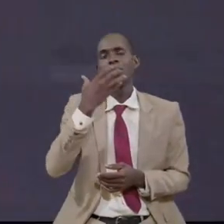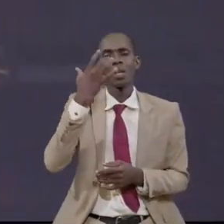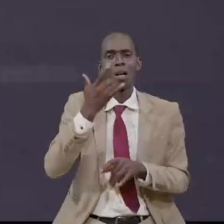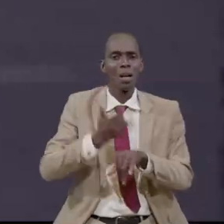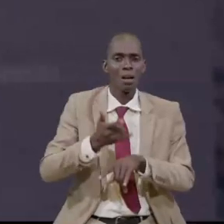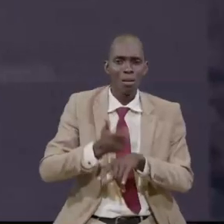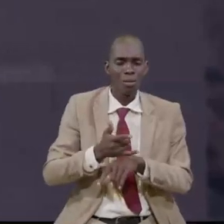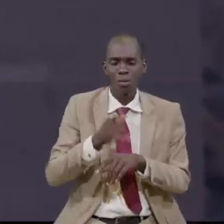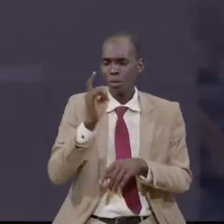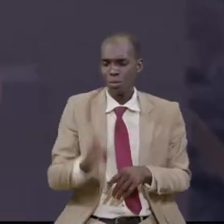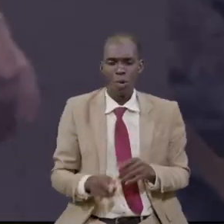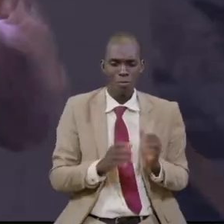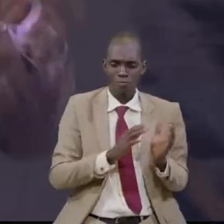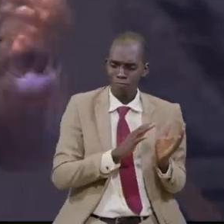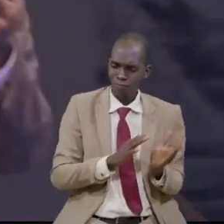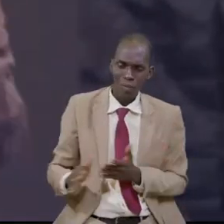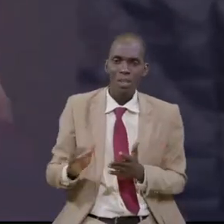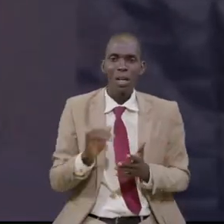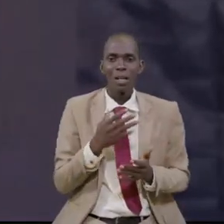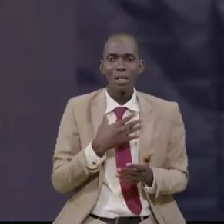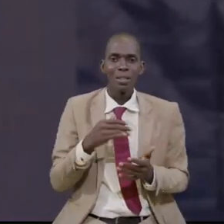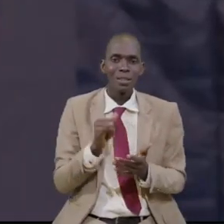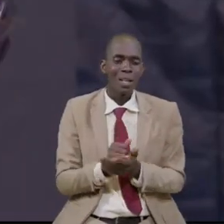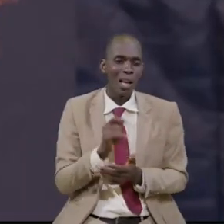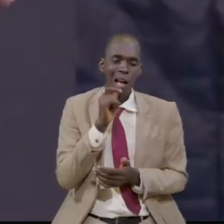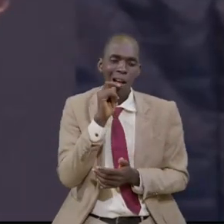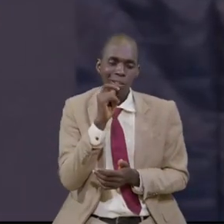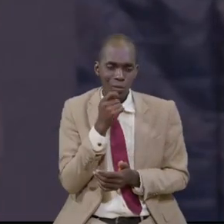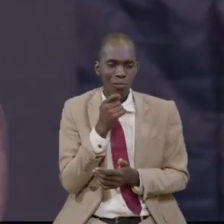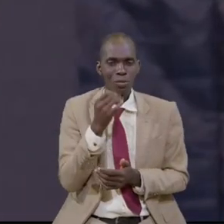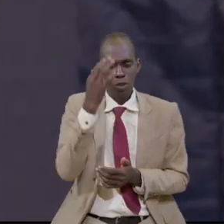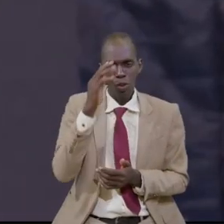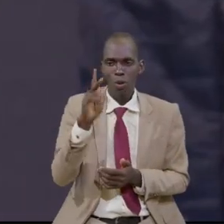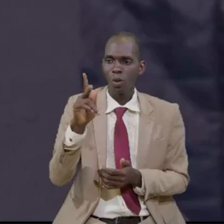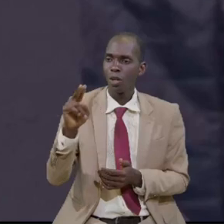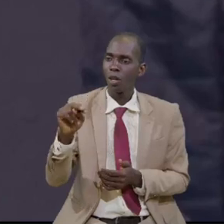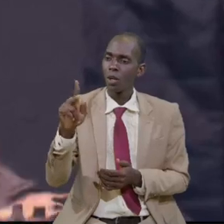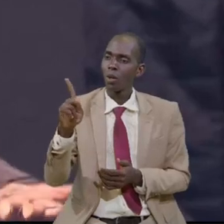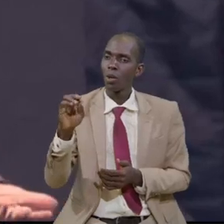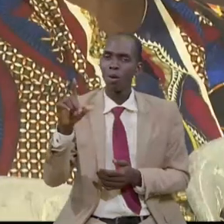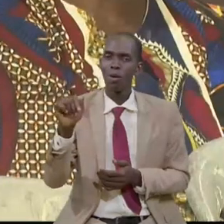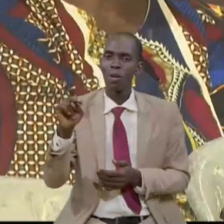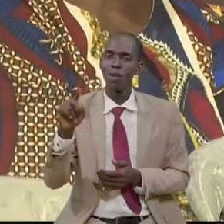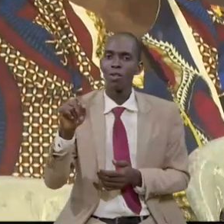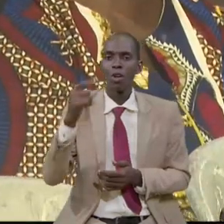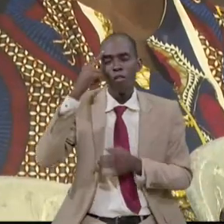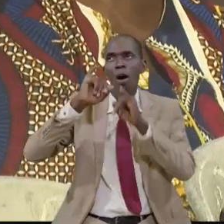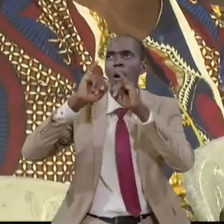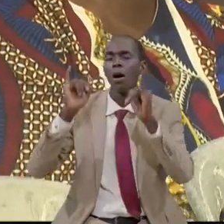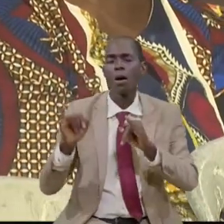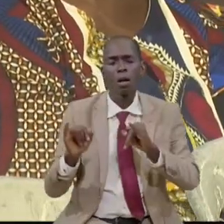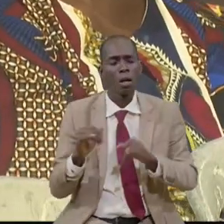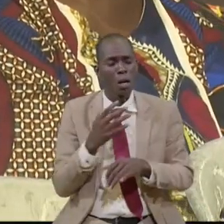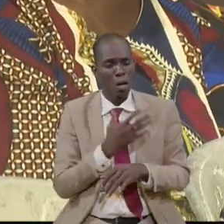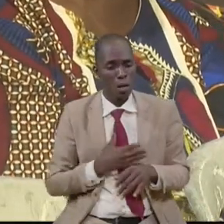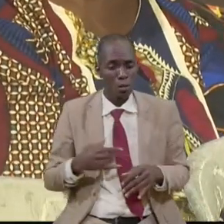la boisson, et vous devez mettre de côté le cola, vous devez mettre de côté la nicotine. Je vais,